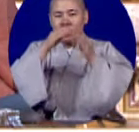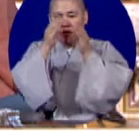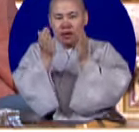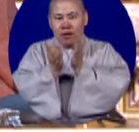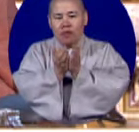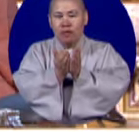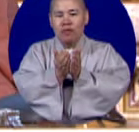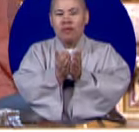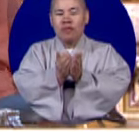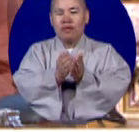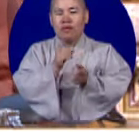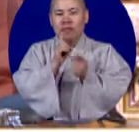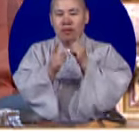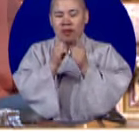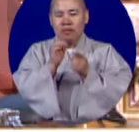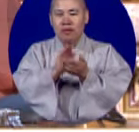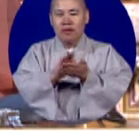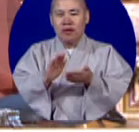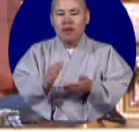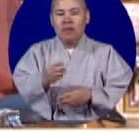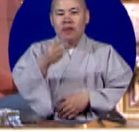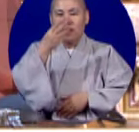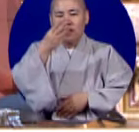한다. 그럼 삼법은 뭐냐?